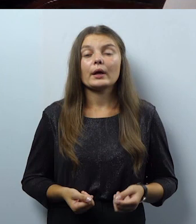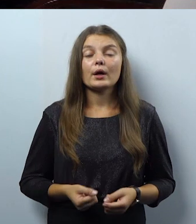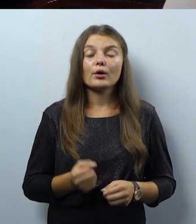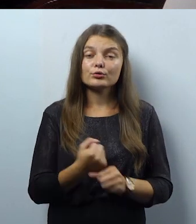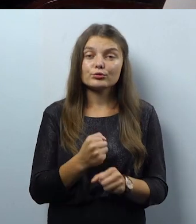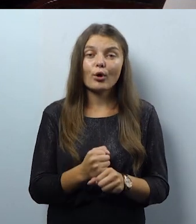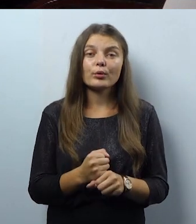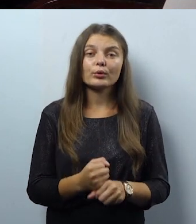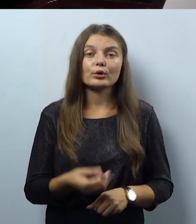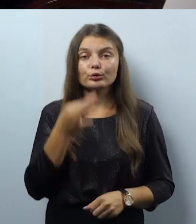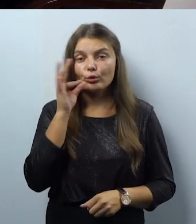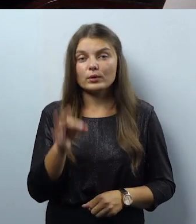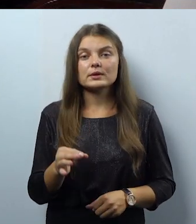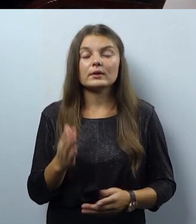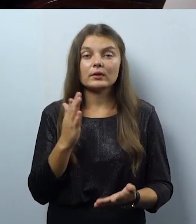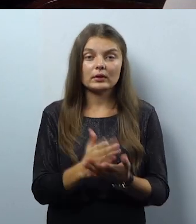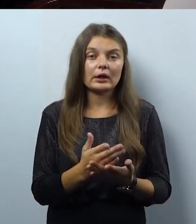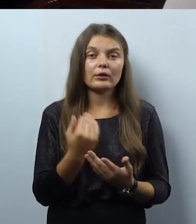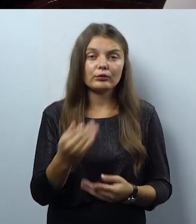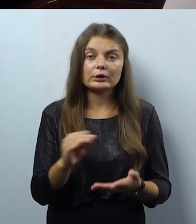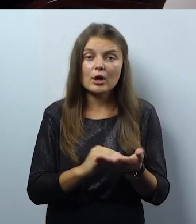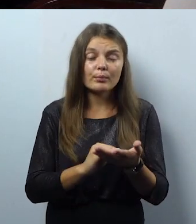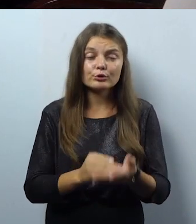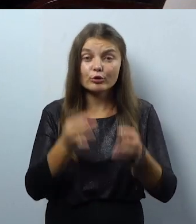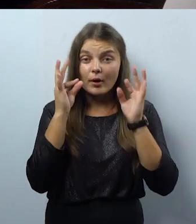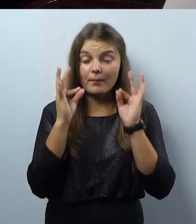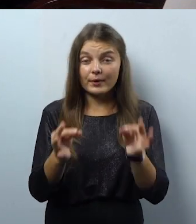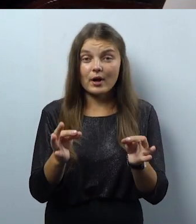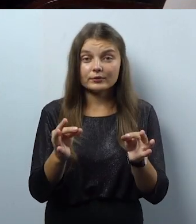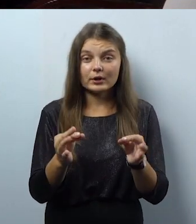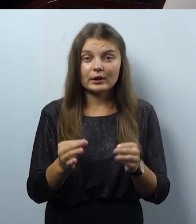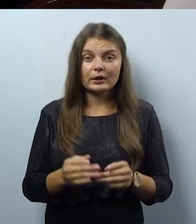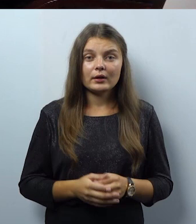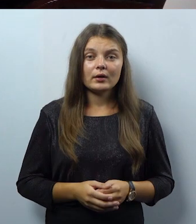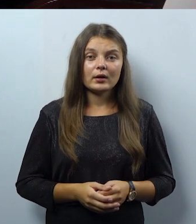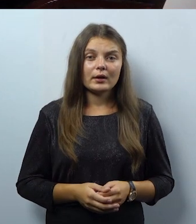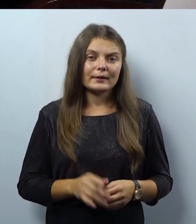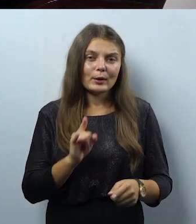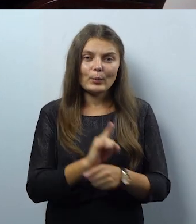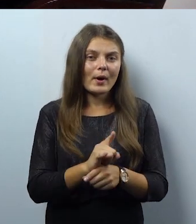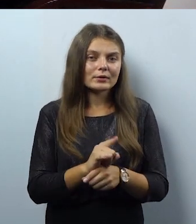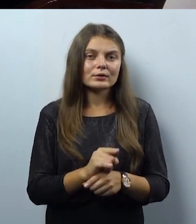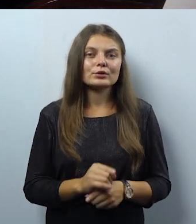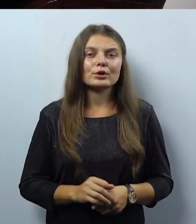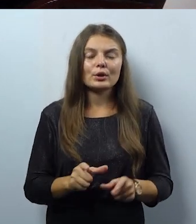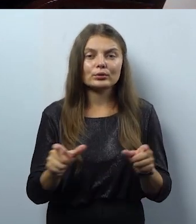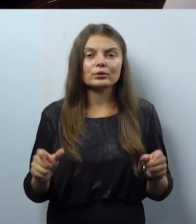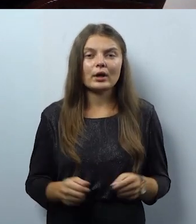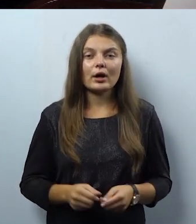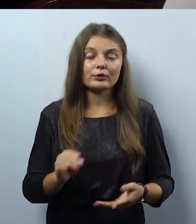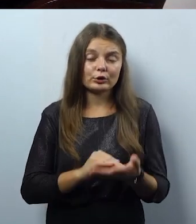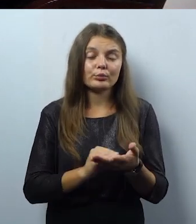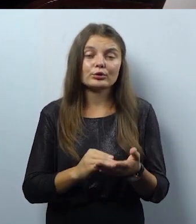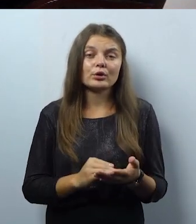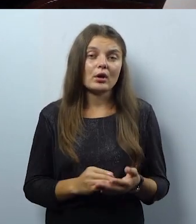цей екологічний зріз, і вони напишуть правдиву інформацію, не прибільшуючи, не зменшуючи, що там є. Вони напишуть ті цифри, які